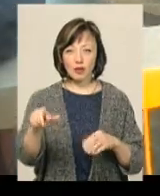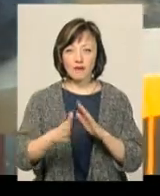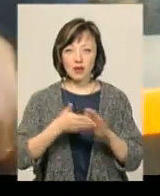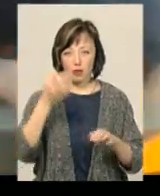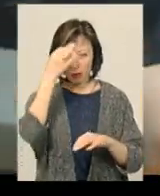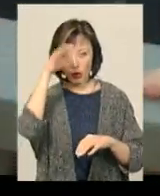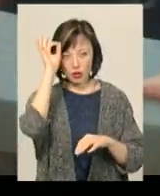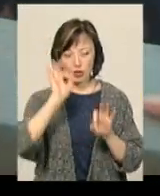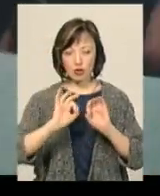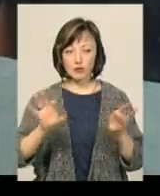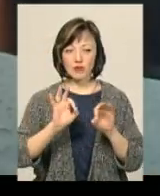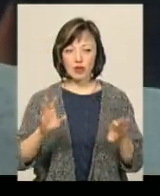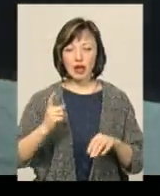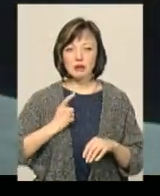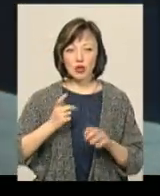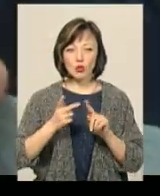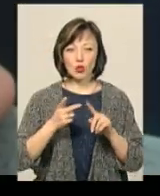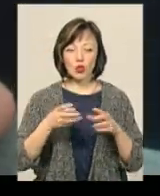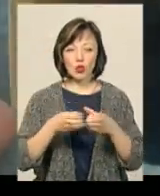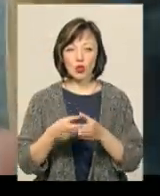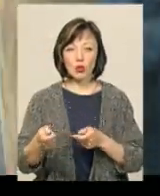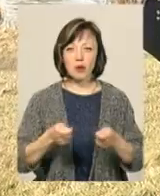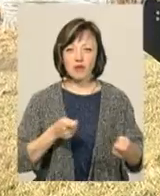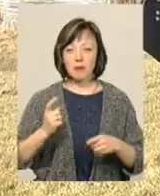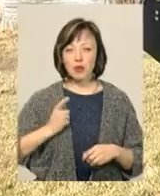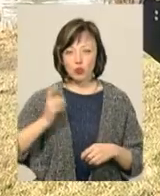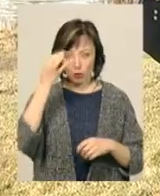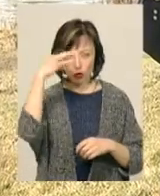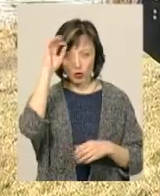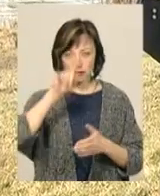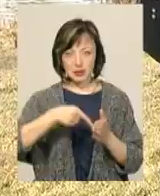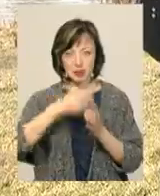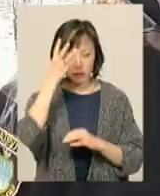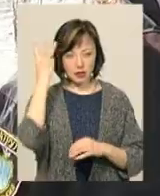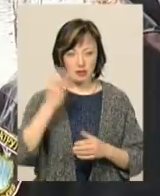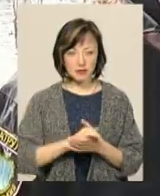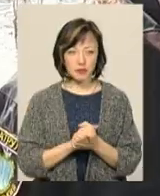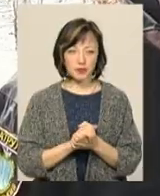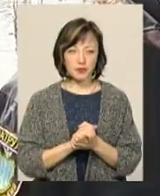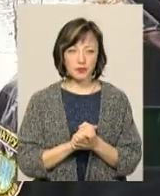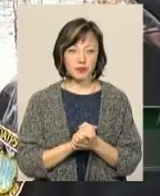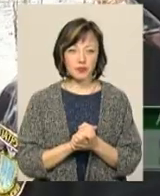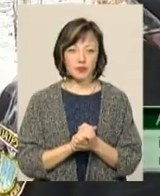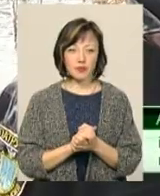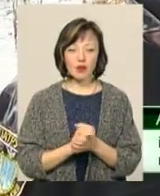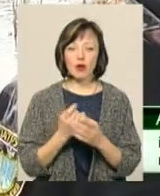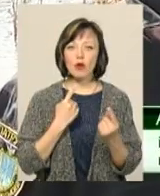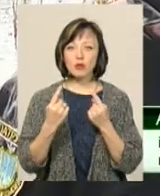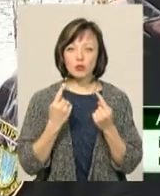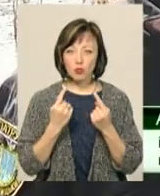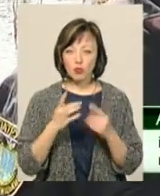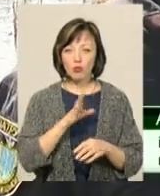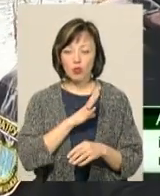поліцію, розповідає інспектор 2-ї роти управління патрульної поліції міста Хмельницького Андрій Квицень. З розмови у чоловіка певні